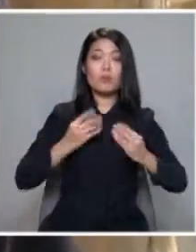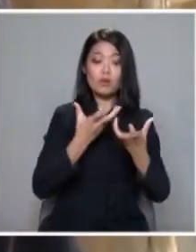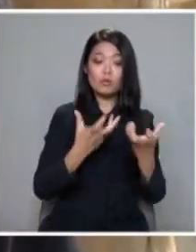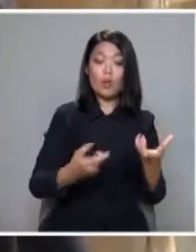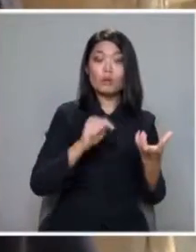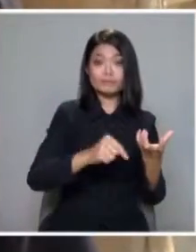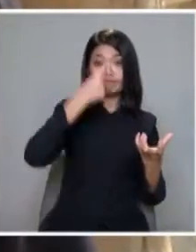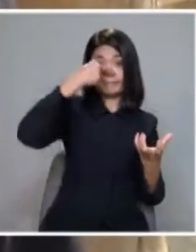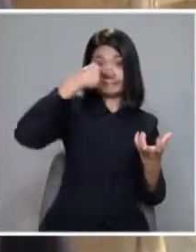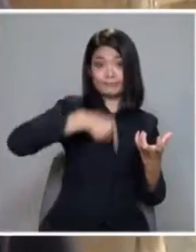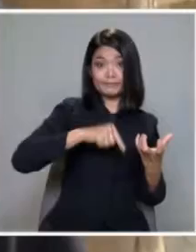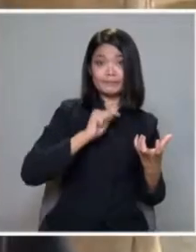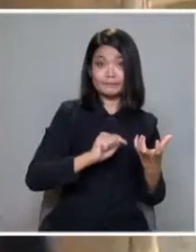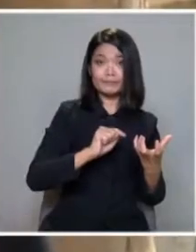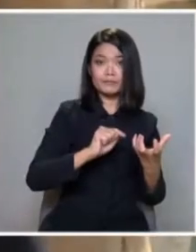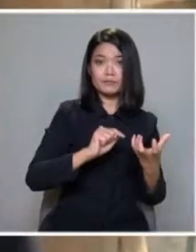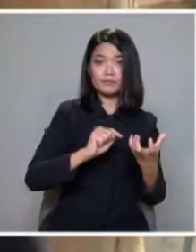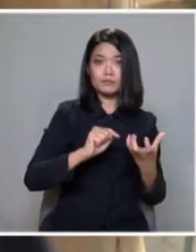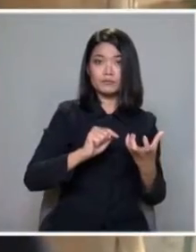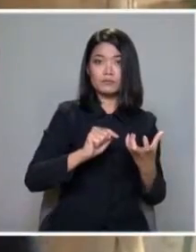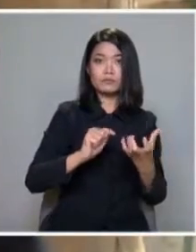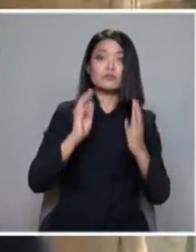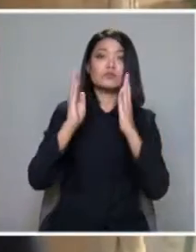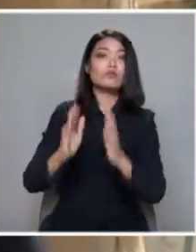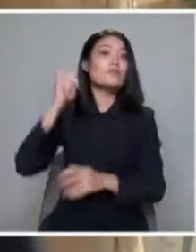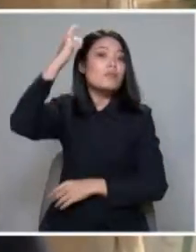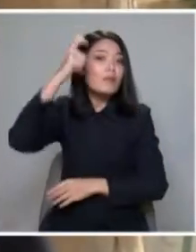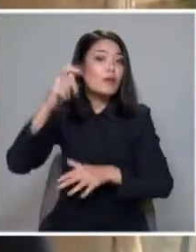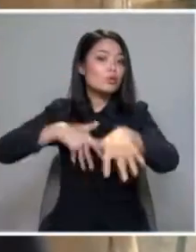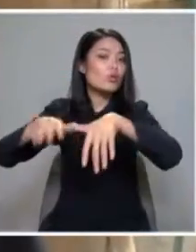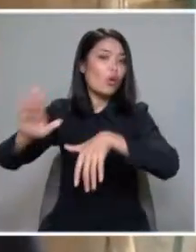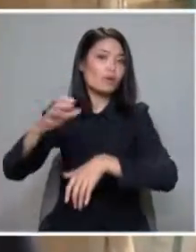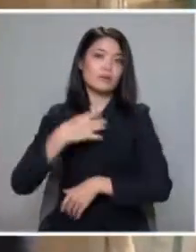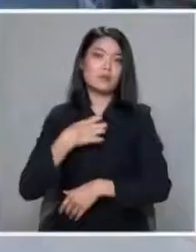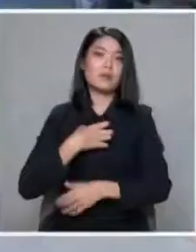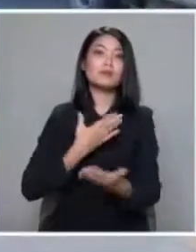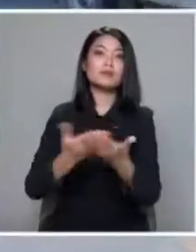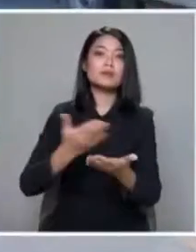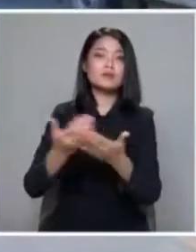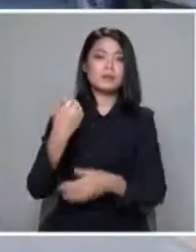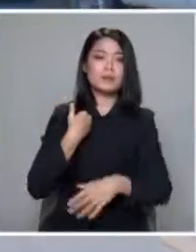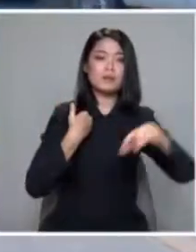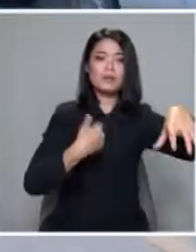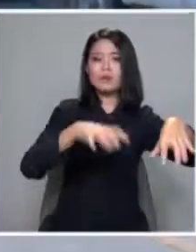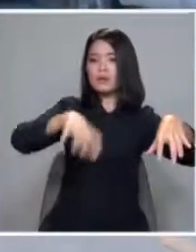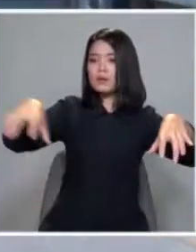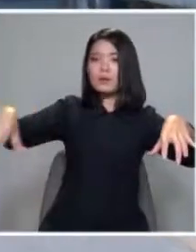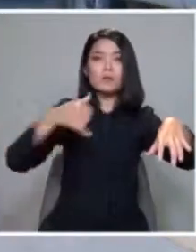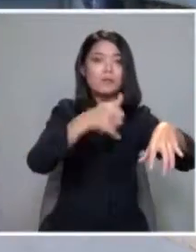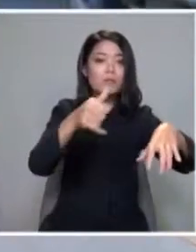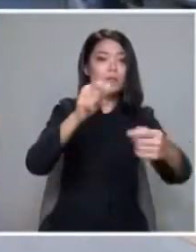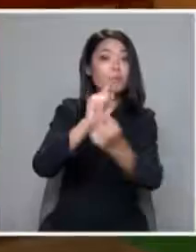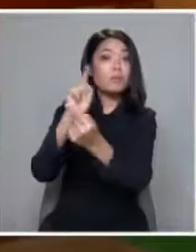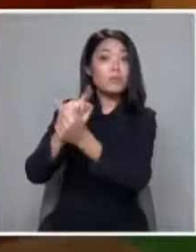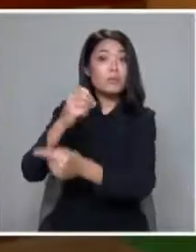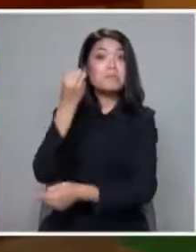ากประเทศไทยเนี่ยเป็นที่ต้องการของคนในเมียนมานะครับในทุกพื้นที่เลยครับที่ผมเคยไปเนี่ยคนเมียน